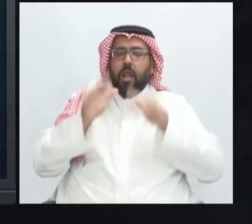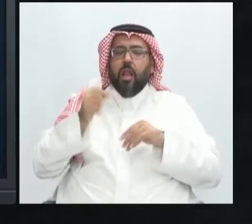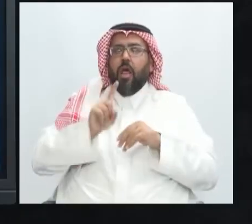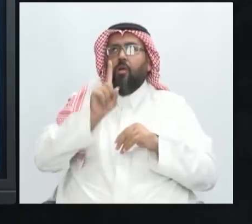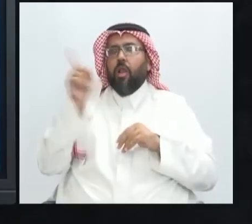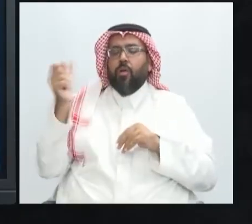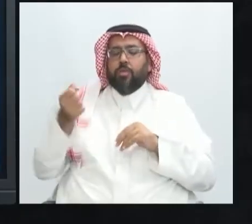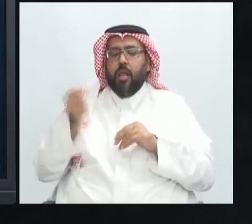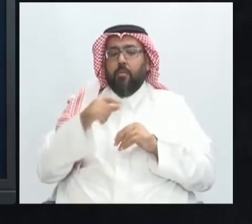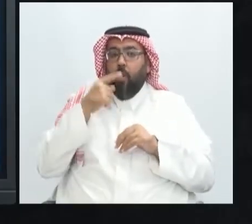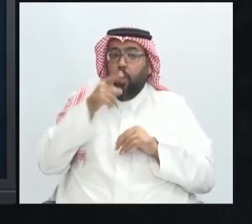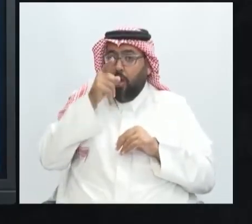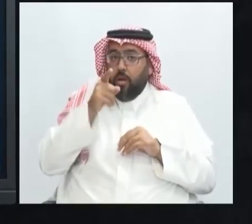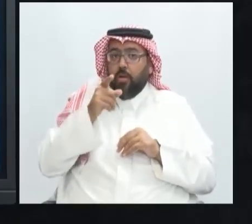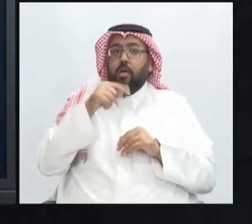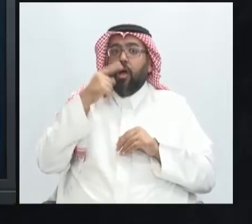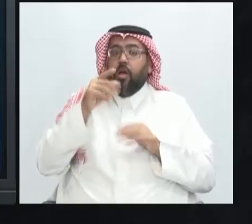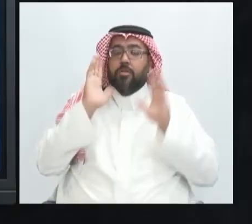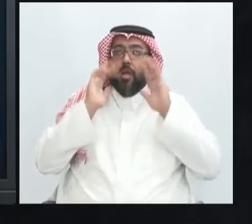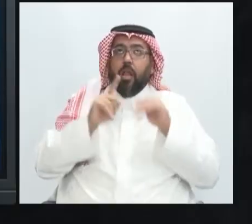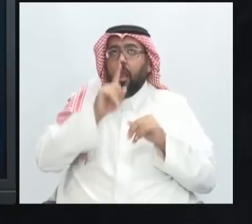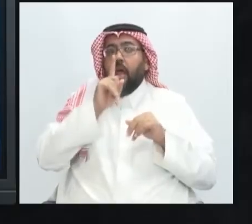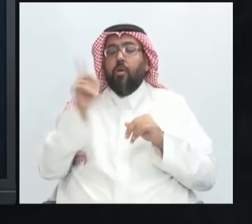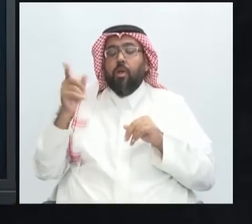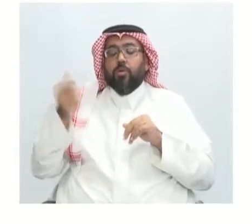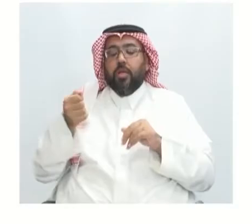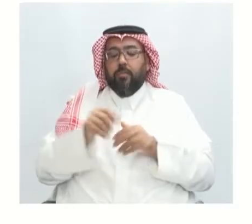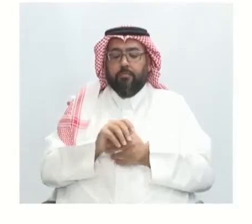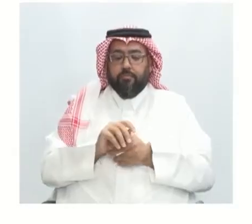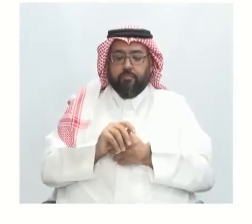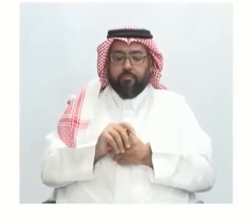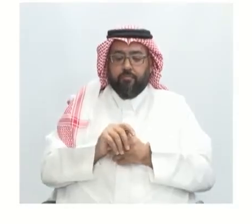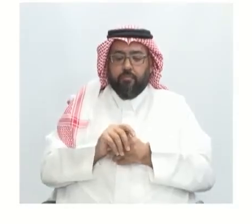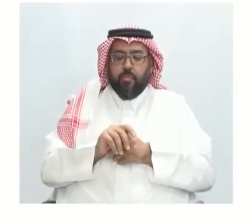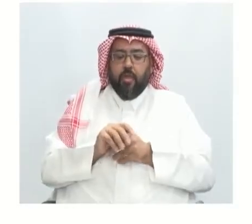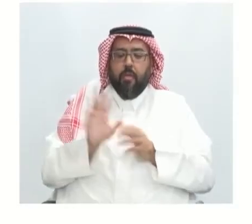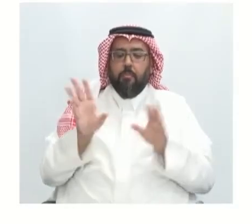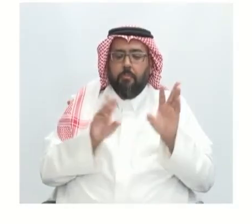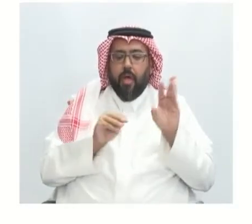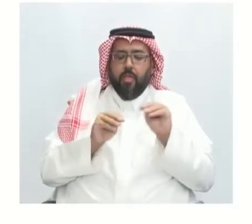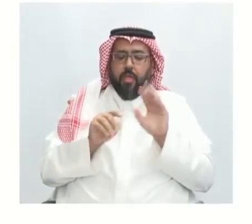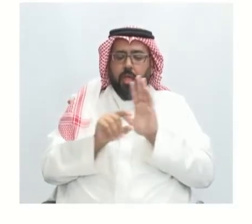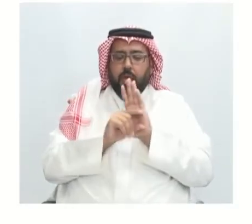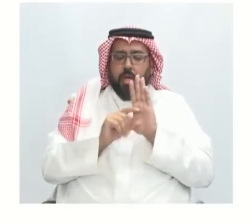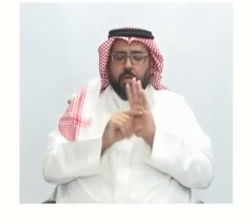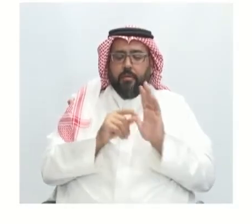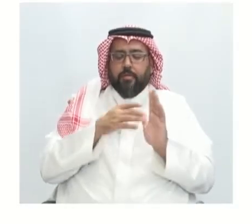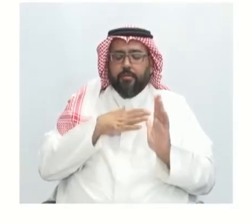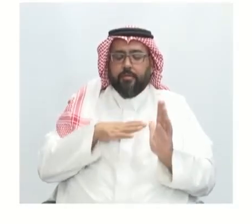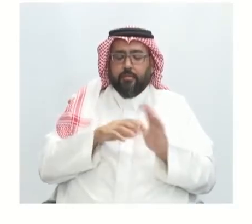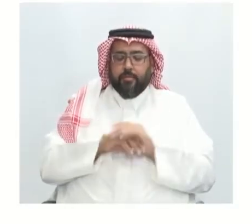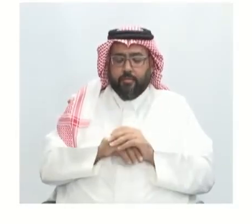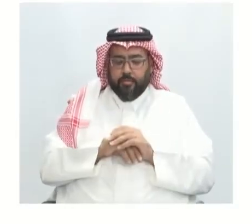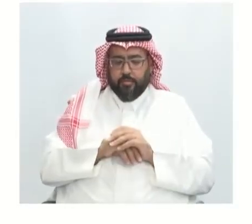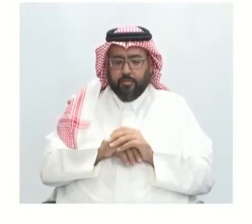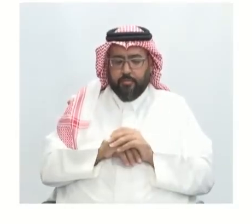صلى الله عليه وسلم احسنتم عليه الصلاه والسلام بارك الله فيكم طيب نستعرض بعض الادله على ما ذكرناه في